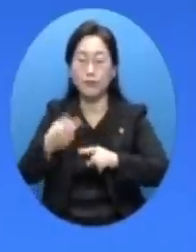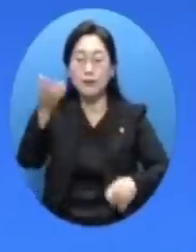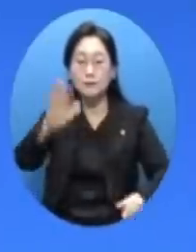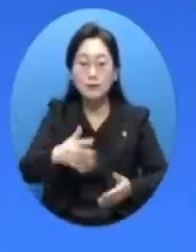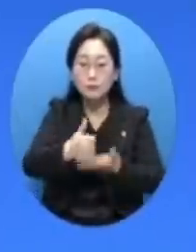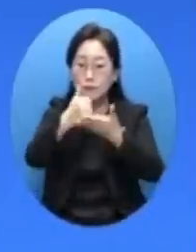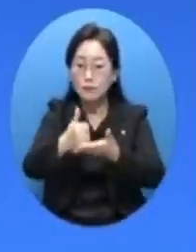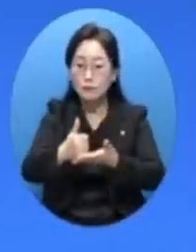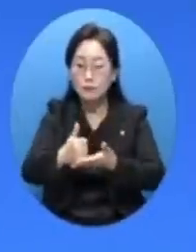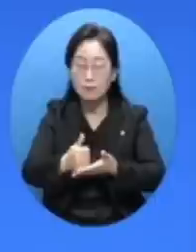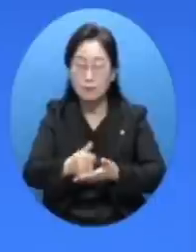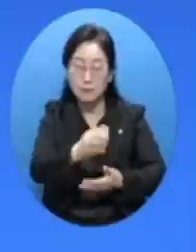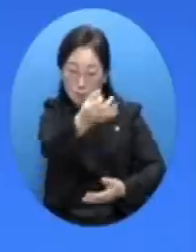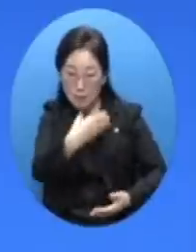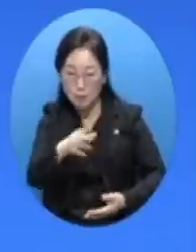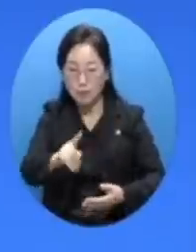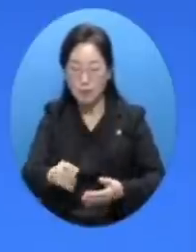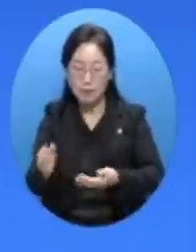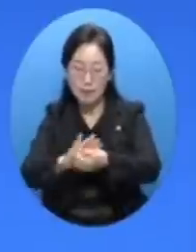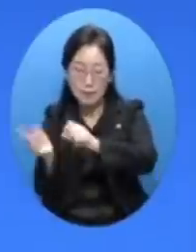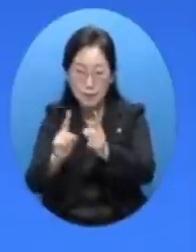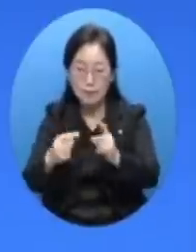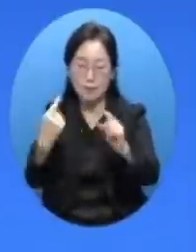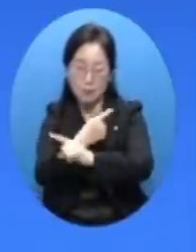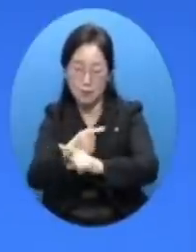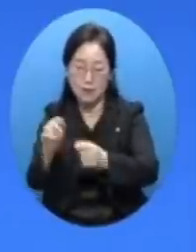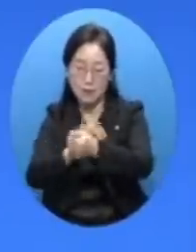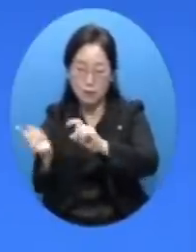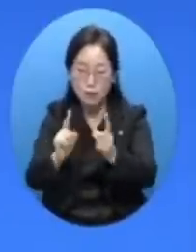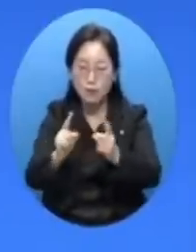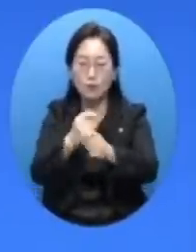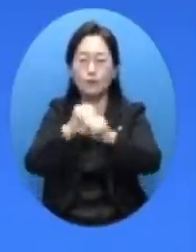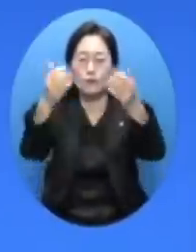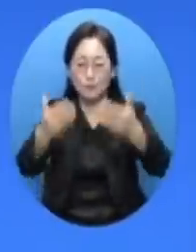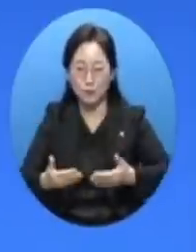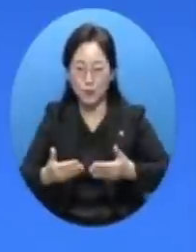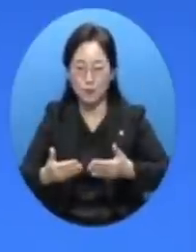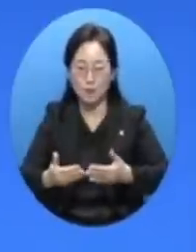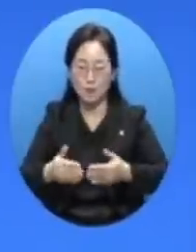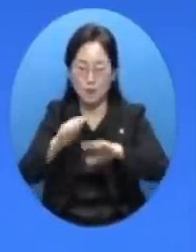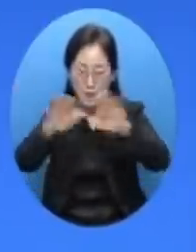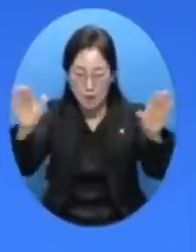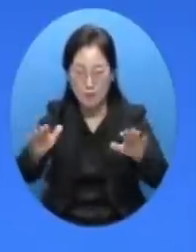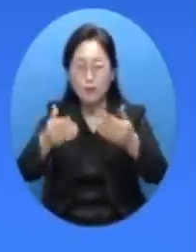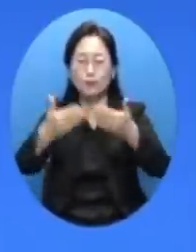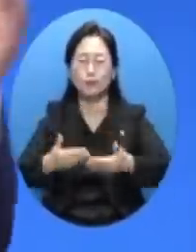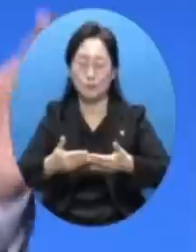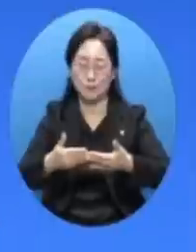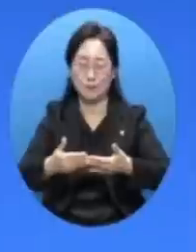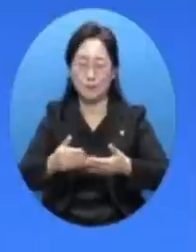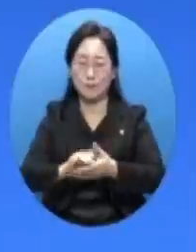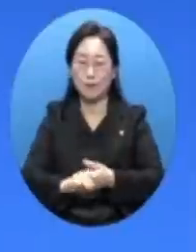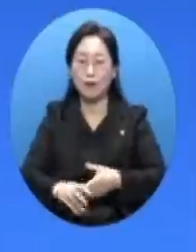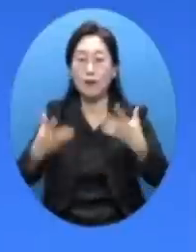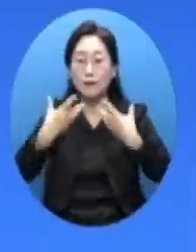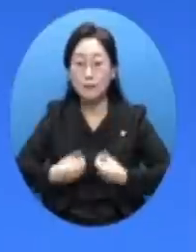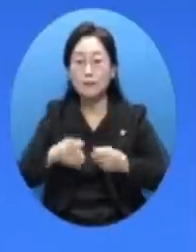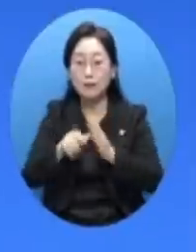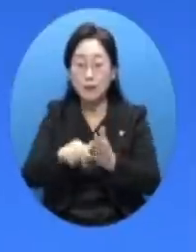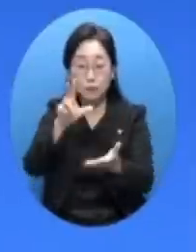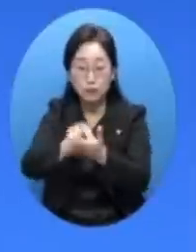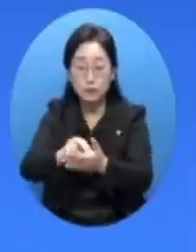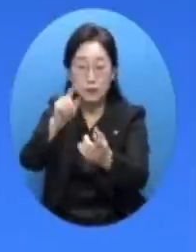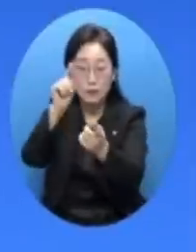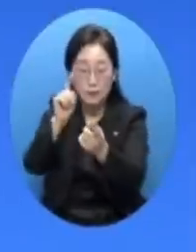우리를 살리고 변화시키고 치료하고 용서하고 회복시키는 음성인 것을 믿으시길 바랍니다. 절망의 때 문제를 바라보지